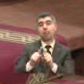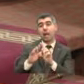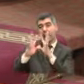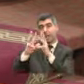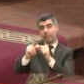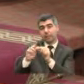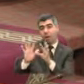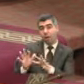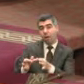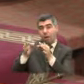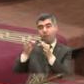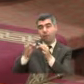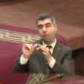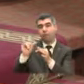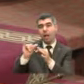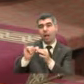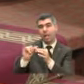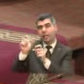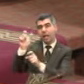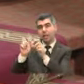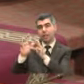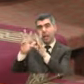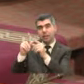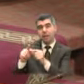الى حدود شهر اكتوبر الحالي